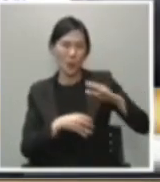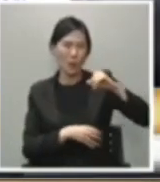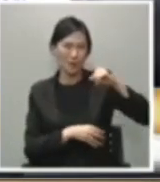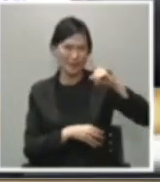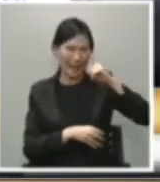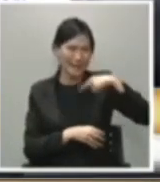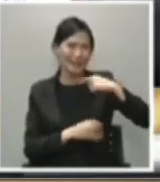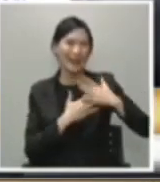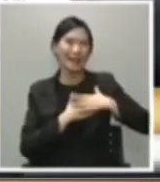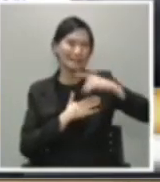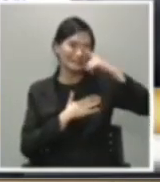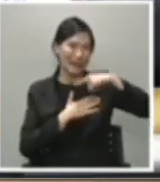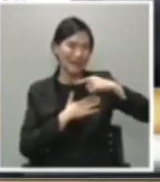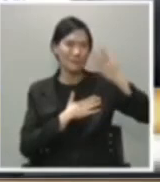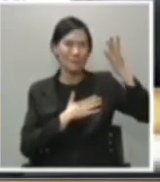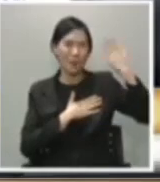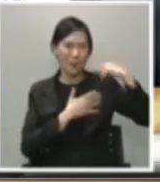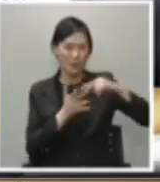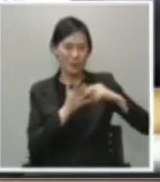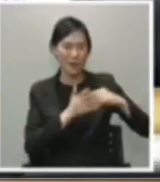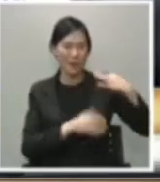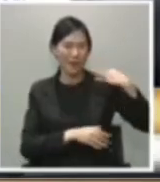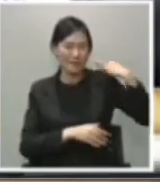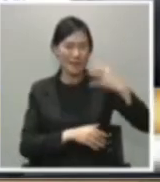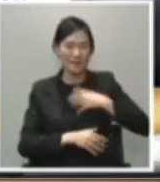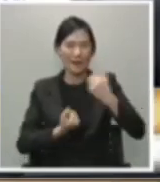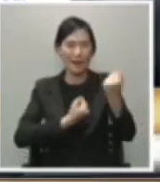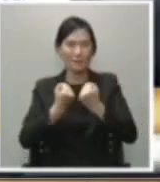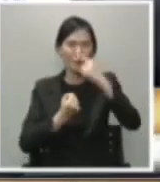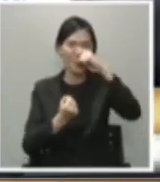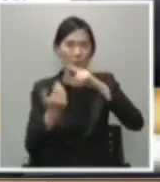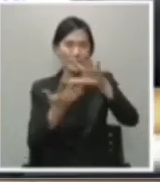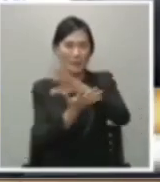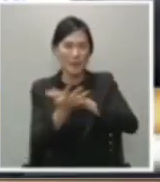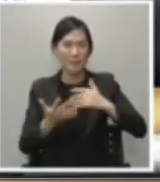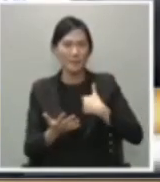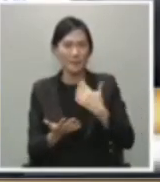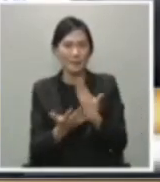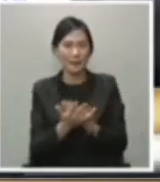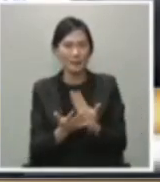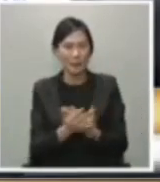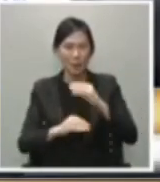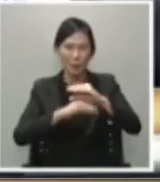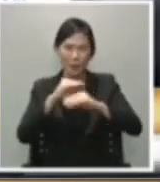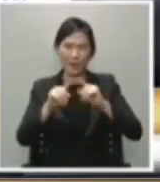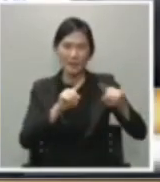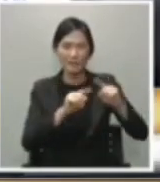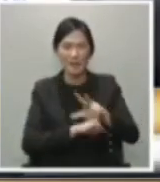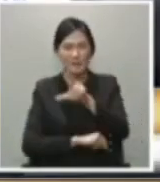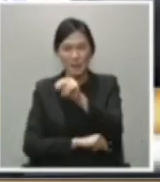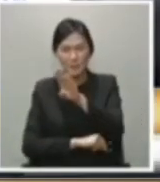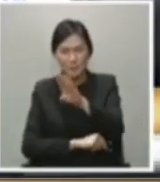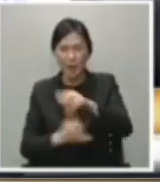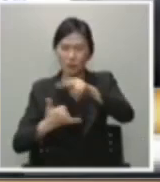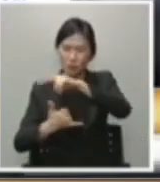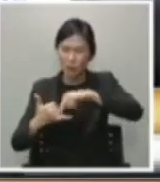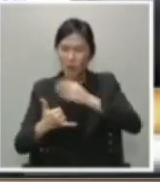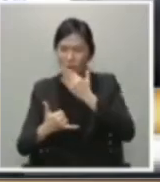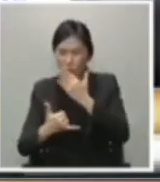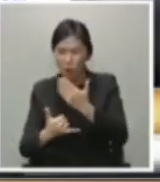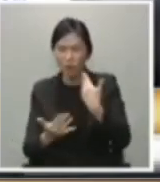าขับรถประเทศไทยนะครับท่านมีนโยบายดีๆครับ30บาทรักษาทุกโรคประกันสุขภาพแห่งชาติก